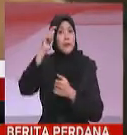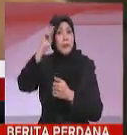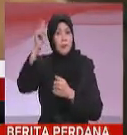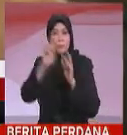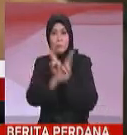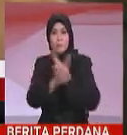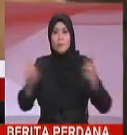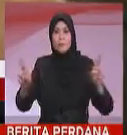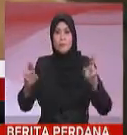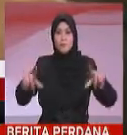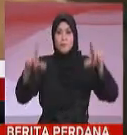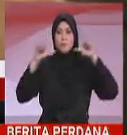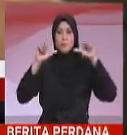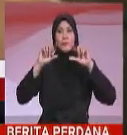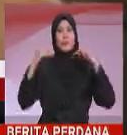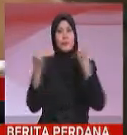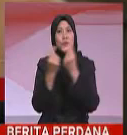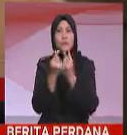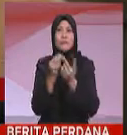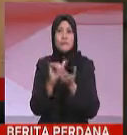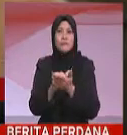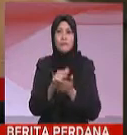bersedia mempertabakkan golongan tersebut.